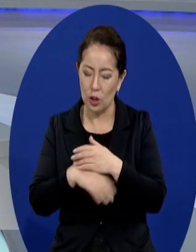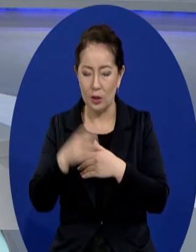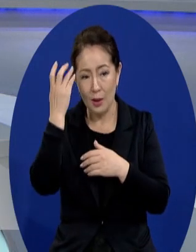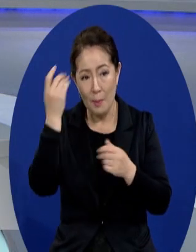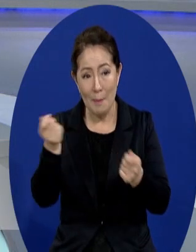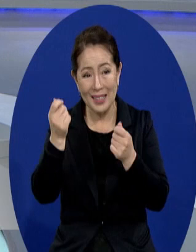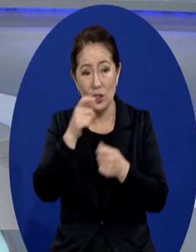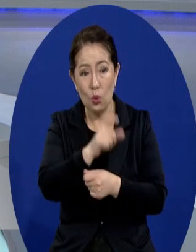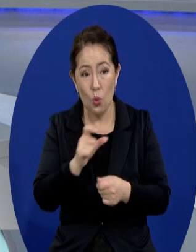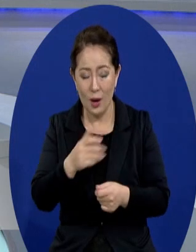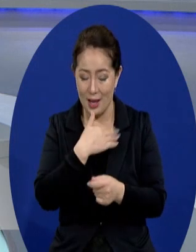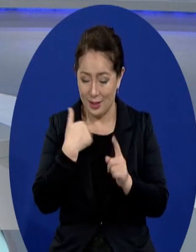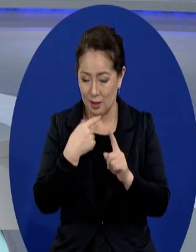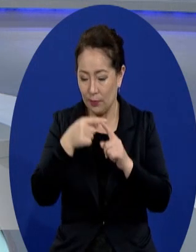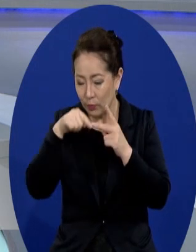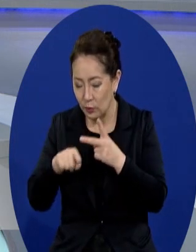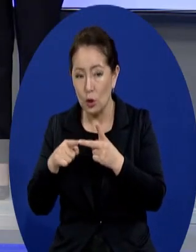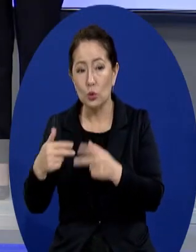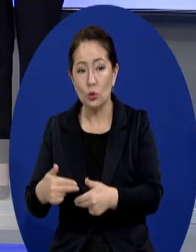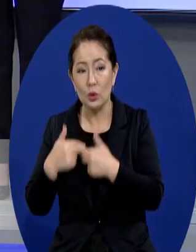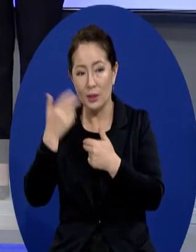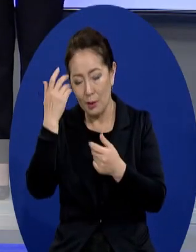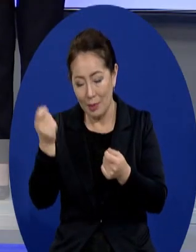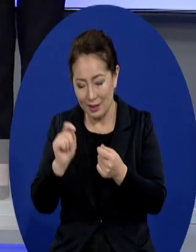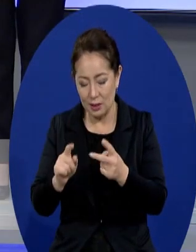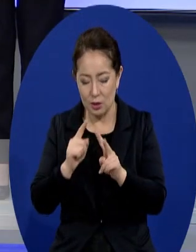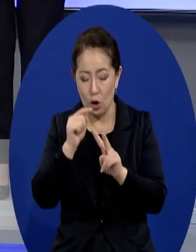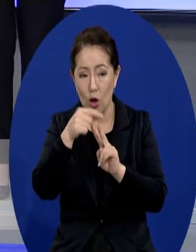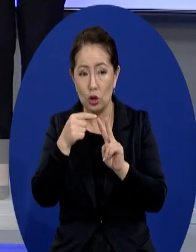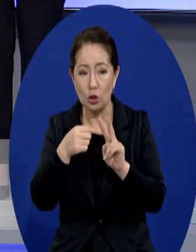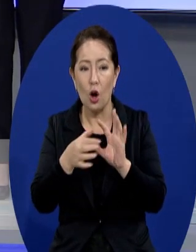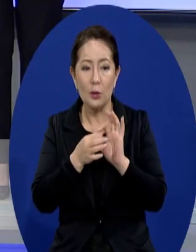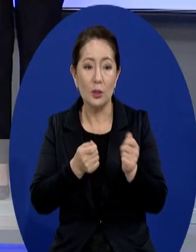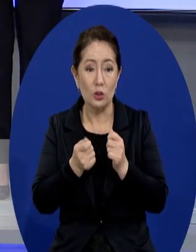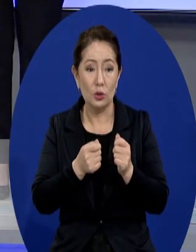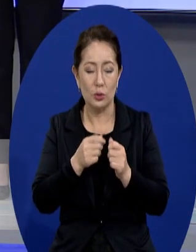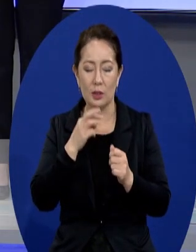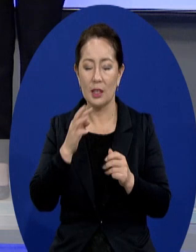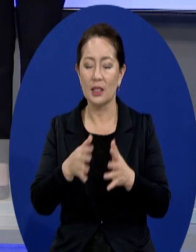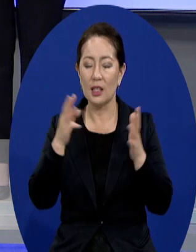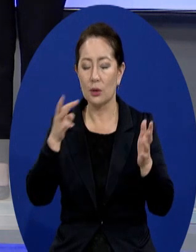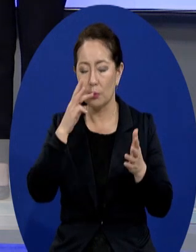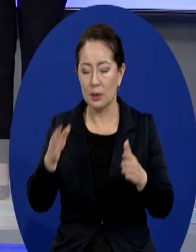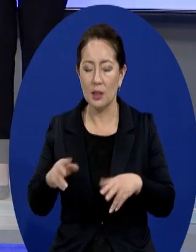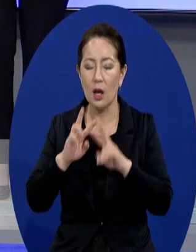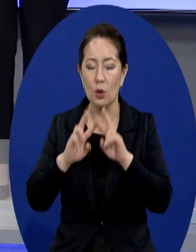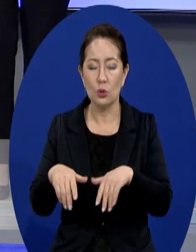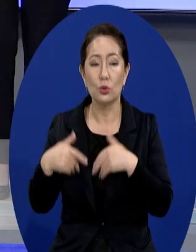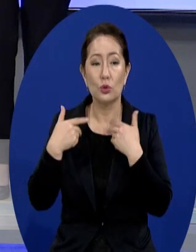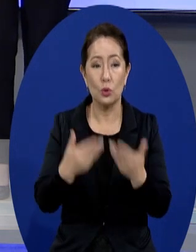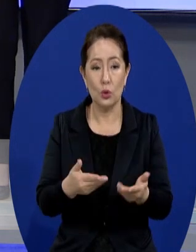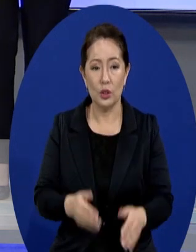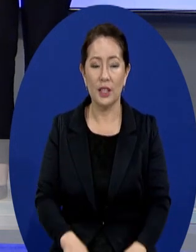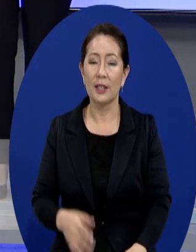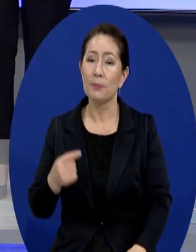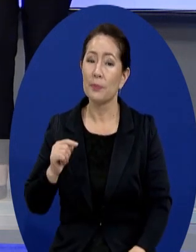болон эзэн малчин болон туслах малчны хөдөлмөрийн харилцааг зохицуулсан. Ингээ энэ талаар дэлгэрэнгүй мэдээллийг одоо бид үргэлжлүүлэн хүргэх гэж байна.